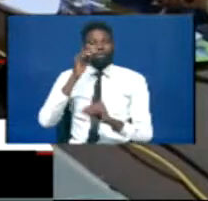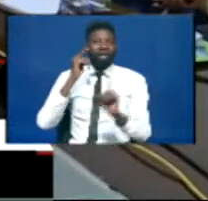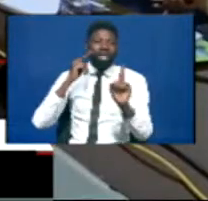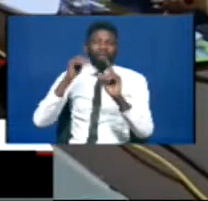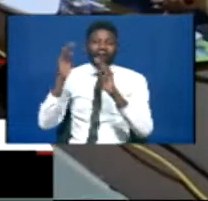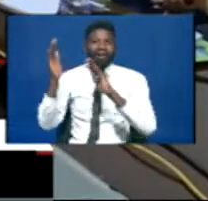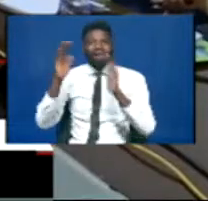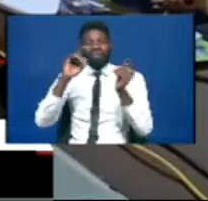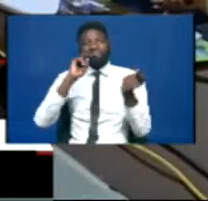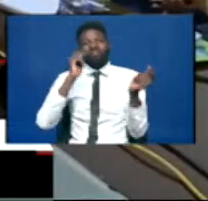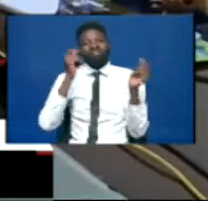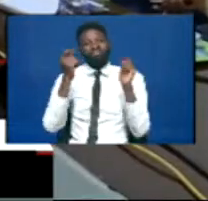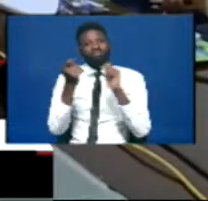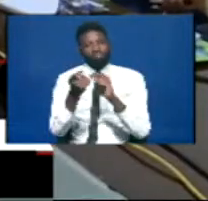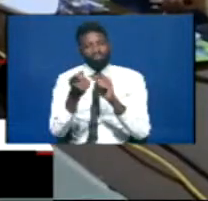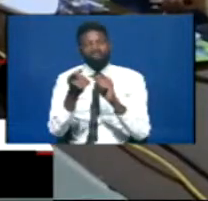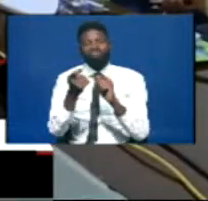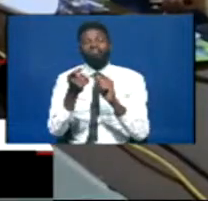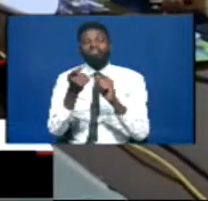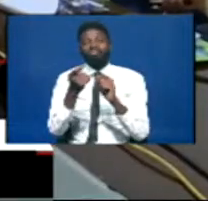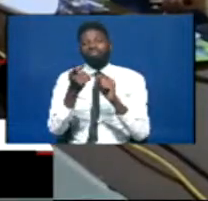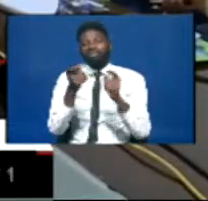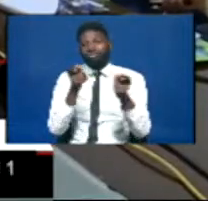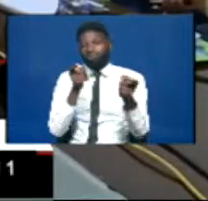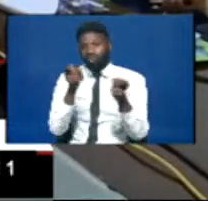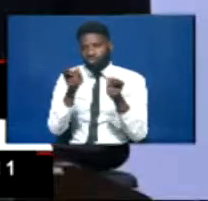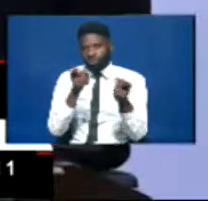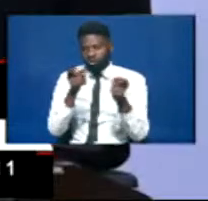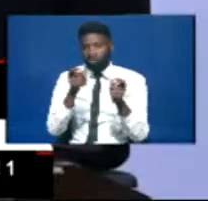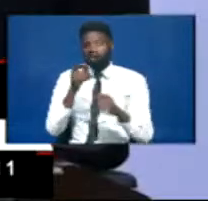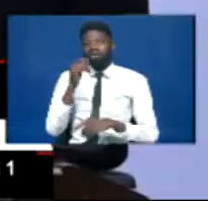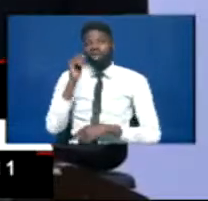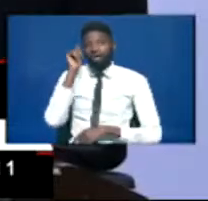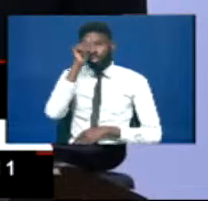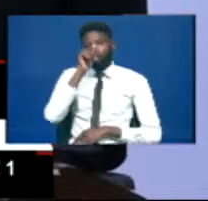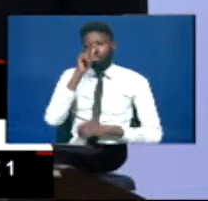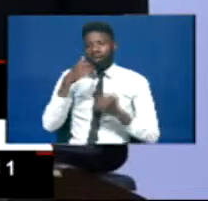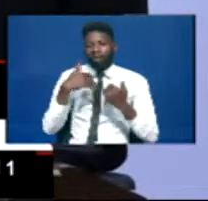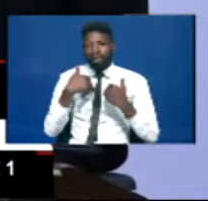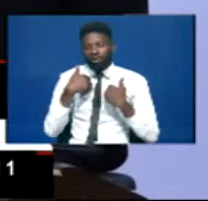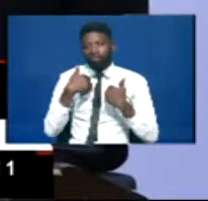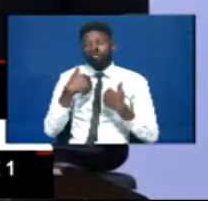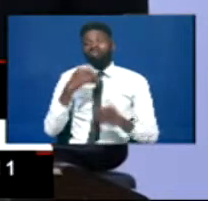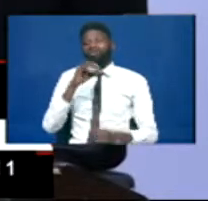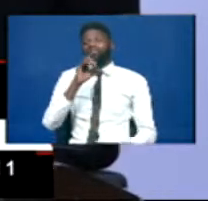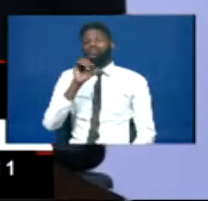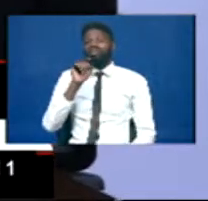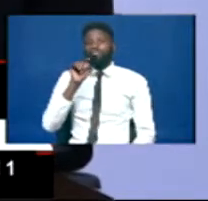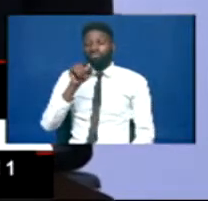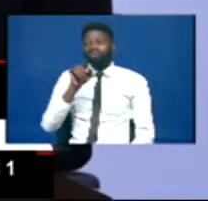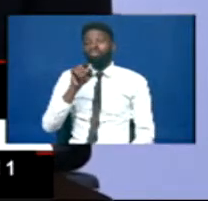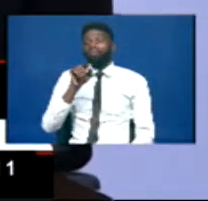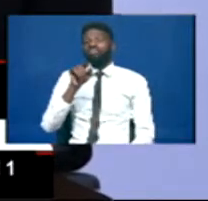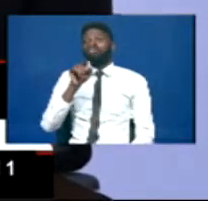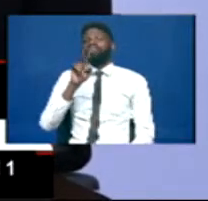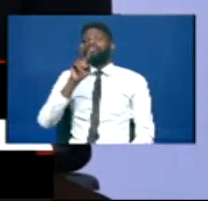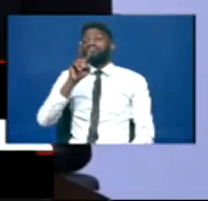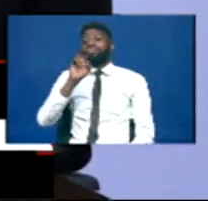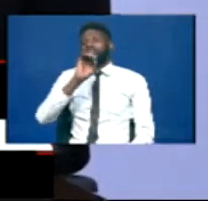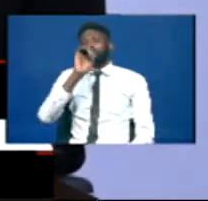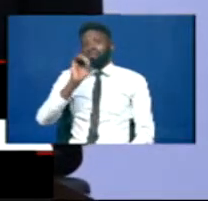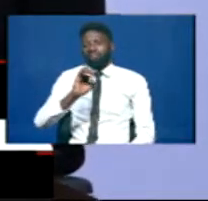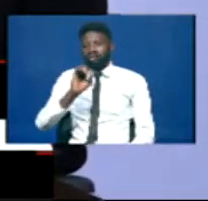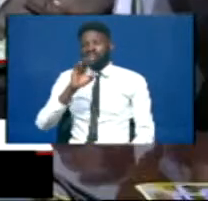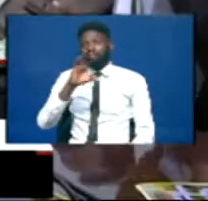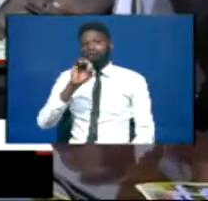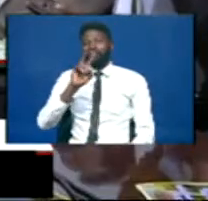Takwimu zinaonyesha kwamba Ethiopia hutoa 0.04% pekee ya gesi ya carbon, lakini inaathirika zaidi kutokana na mabadiliko ya